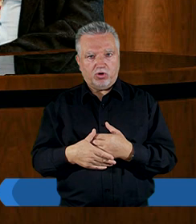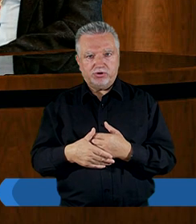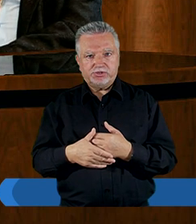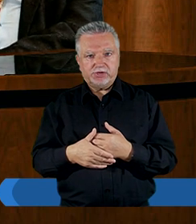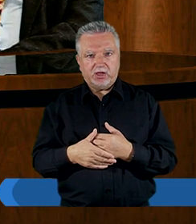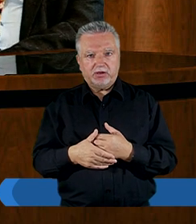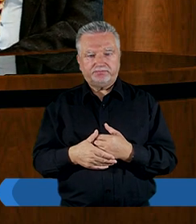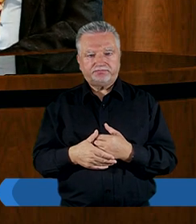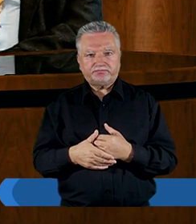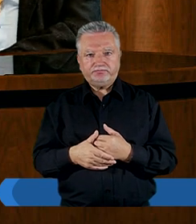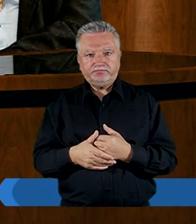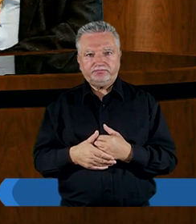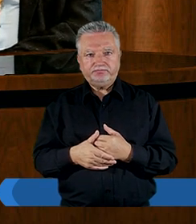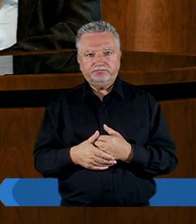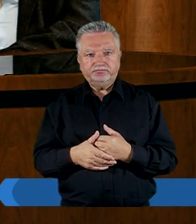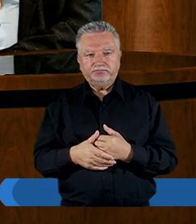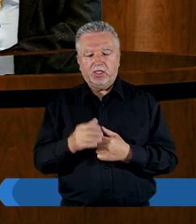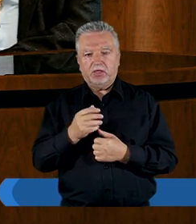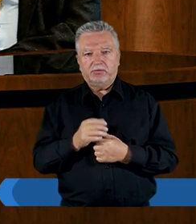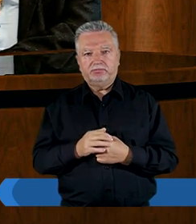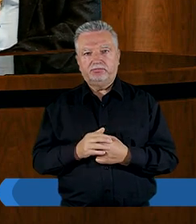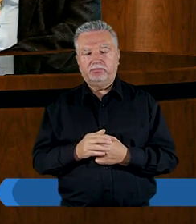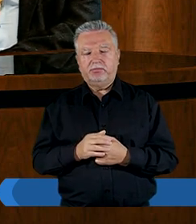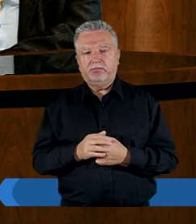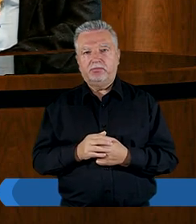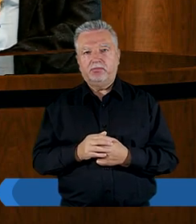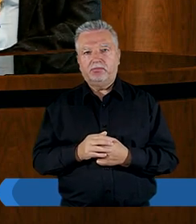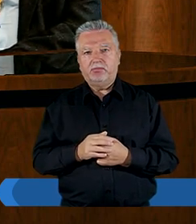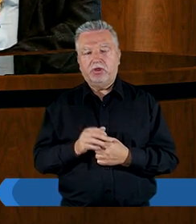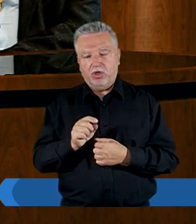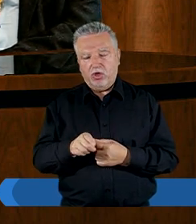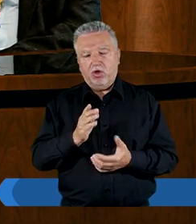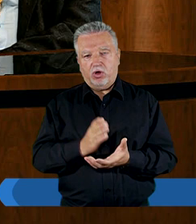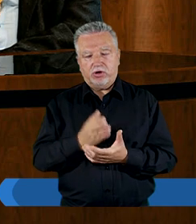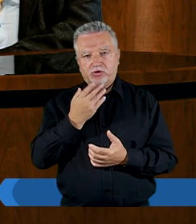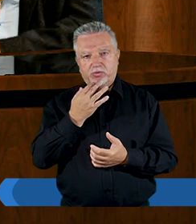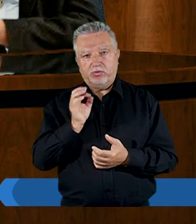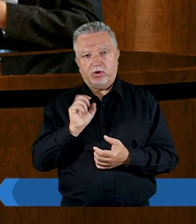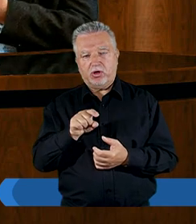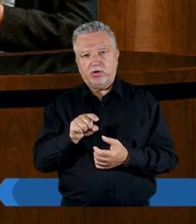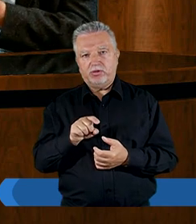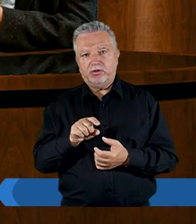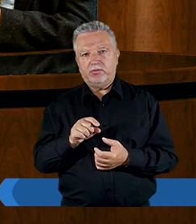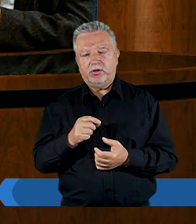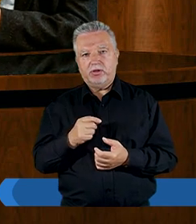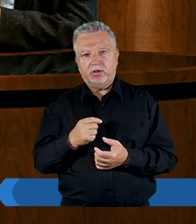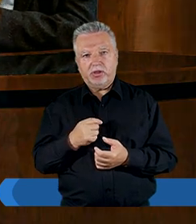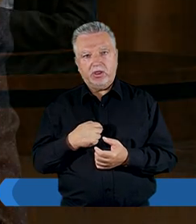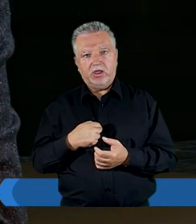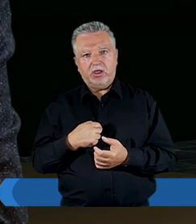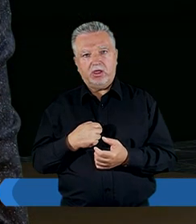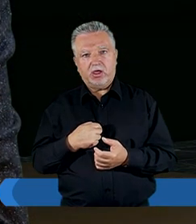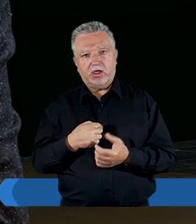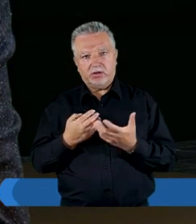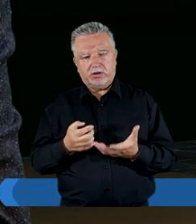aby ten charakter szatana był widoczny dla innych. Gosia już o tym mówiła właściwie, a ja bym to jeszcze tak